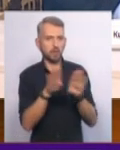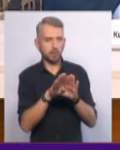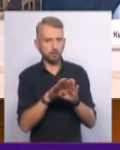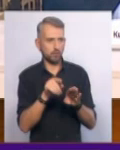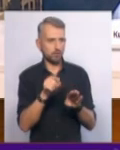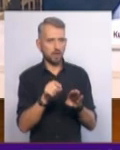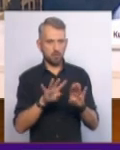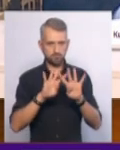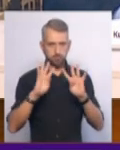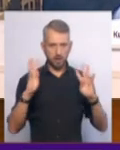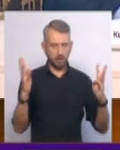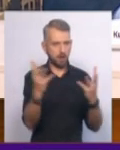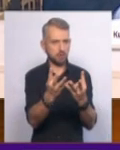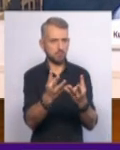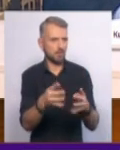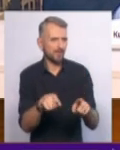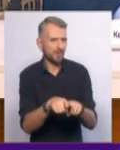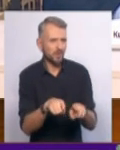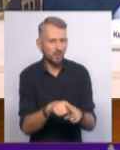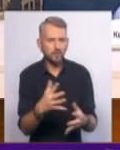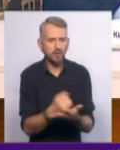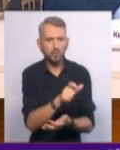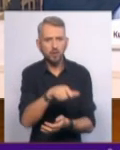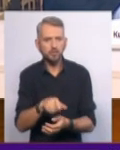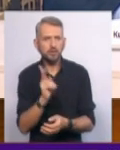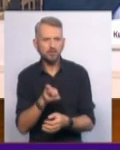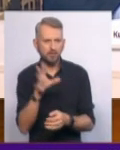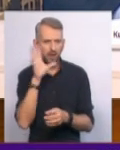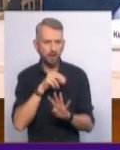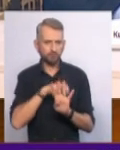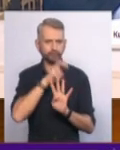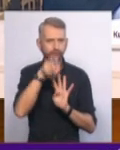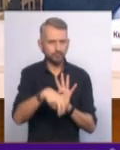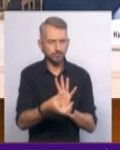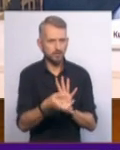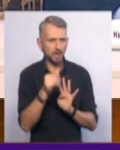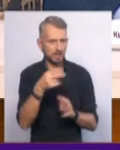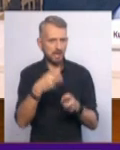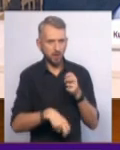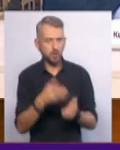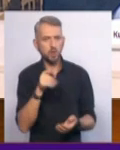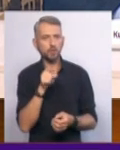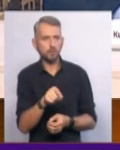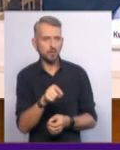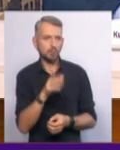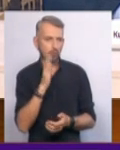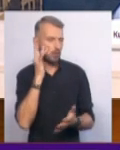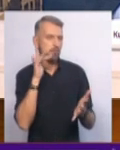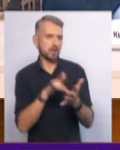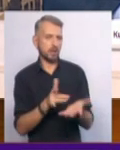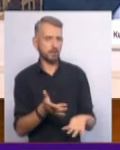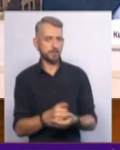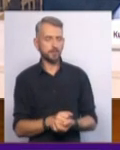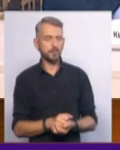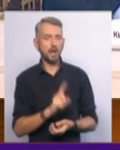парканом. Все одно знайдуться люди, які перелізуть будь-який паркан і зламають, якщо вони буде така мета. Але